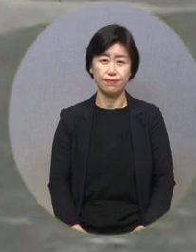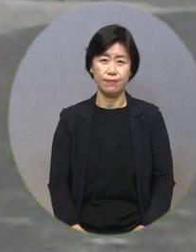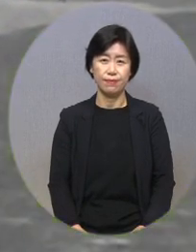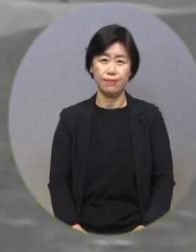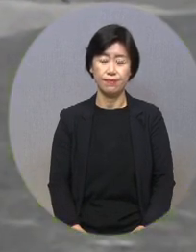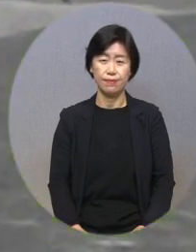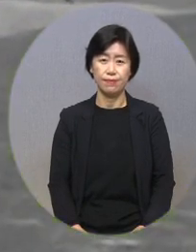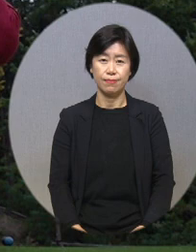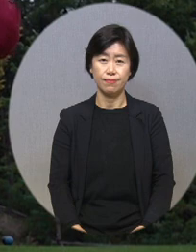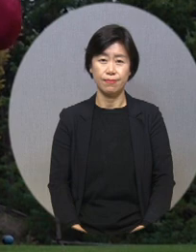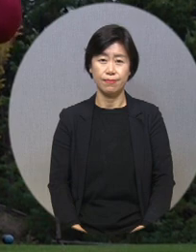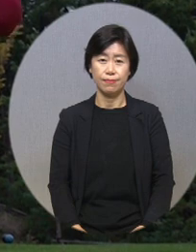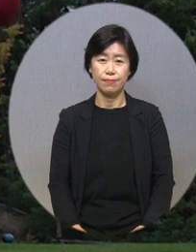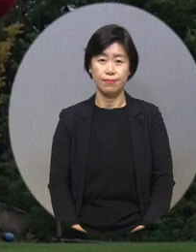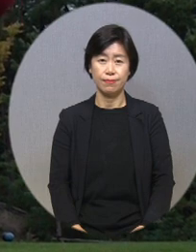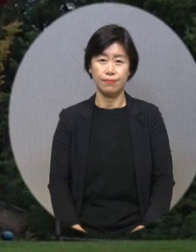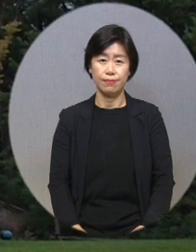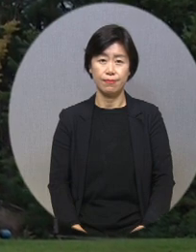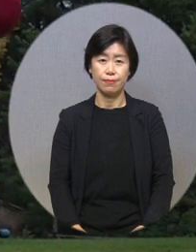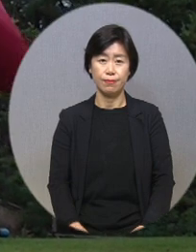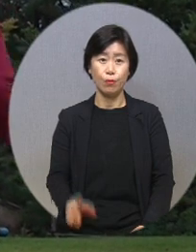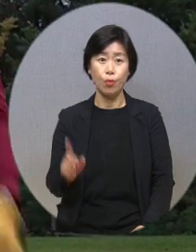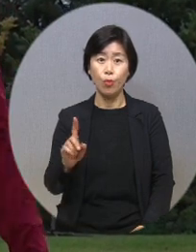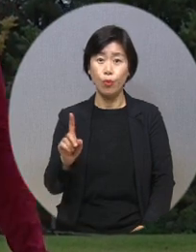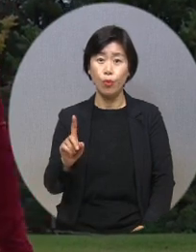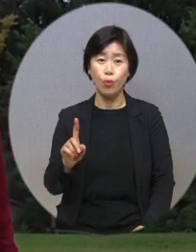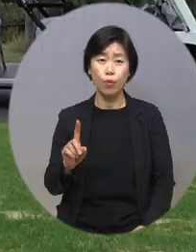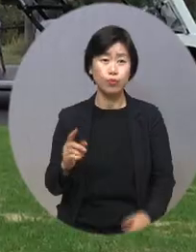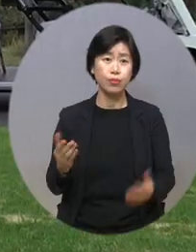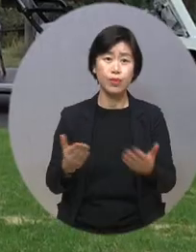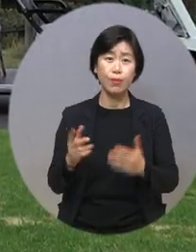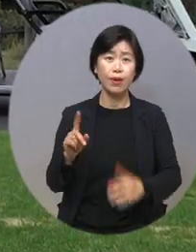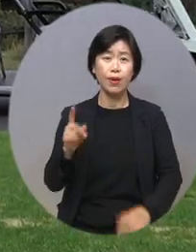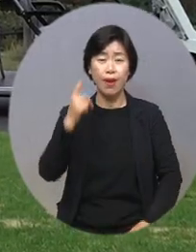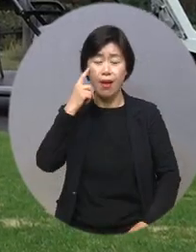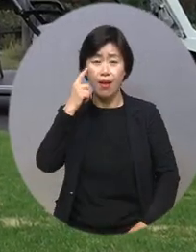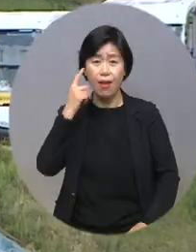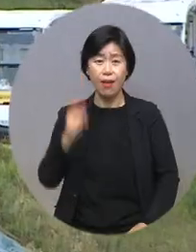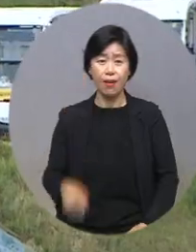어? 어? 어? 무슨 일이고? 무슨 일이고?